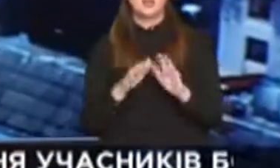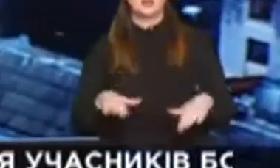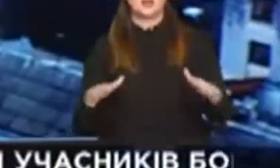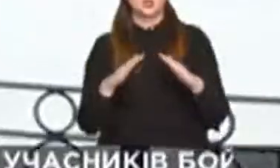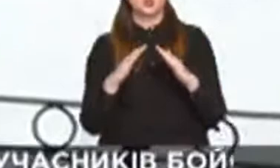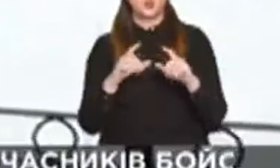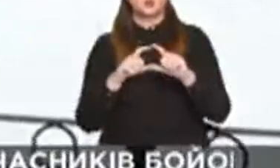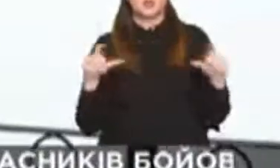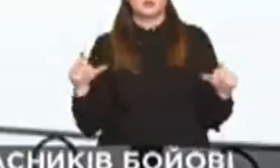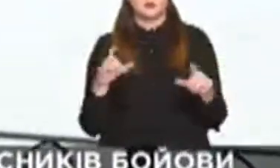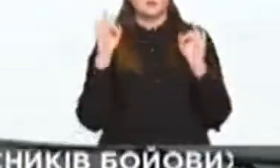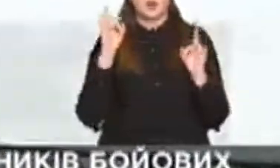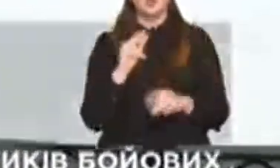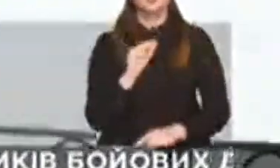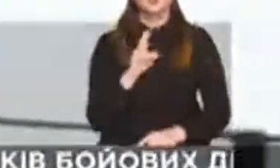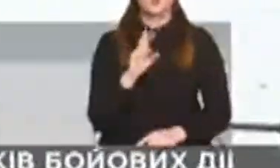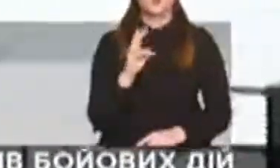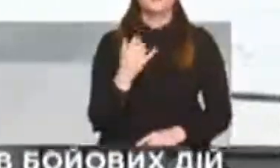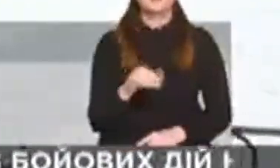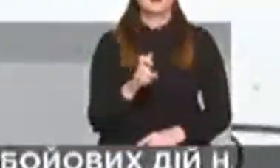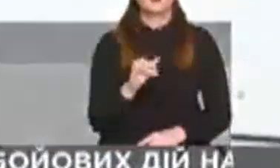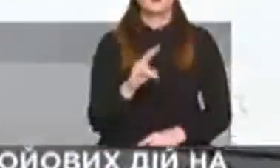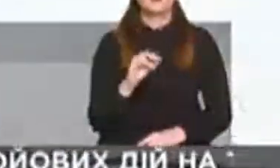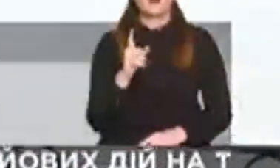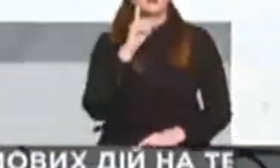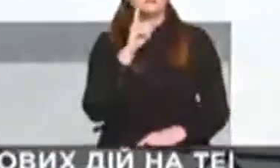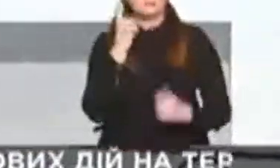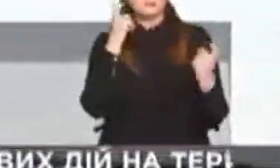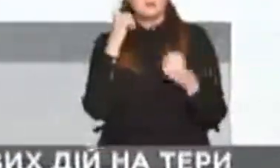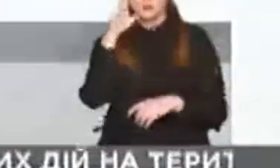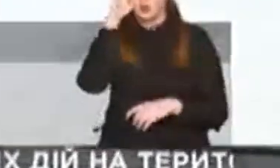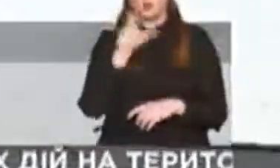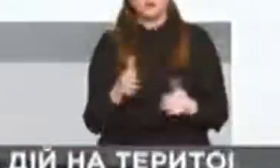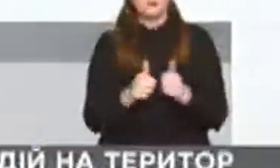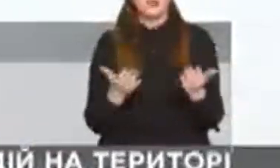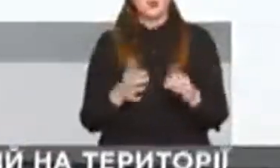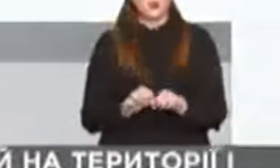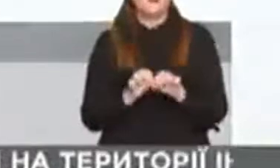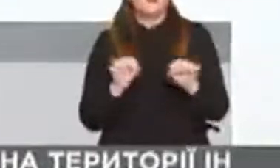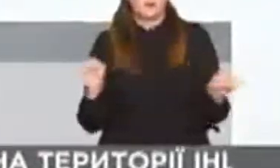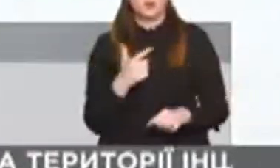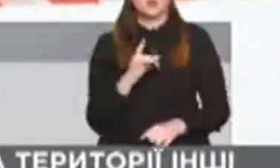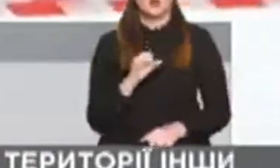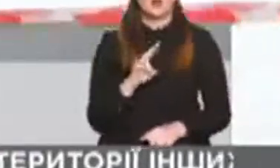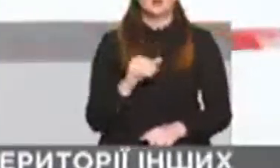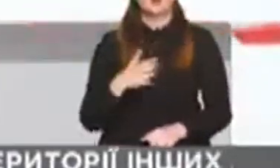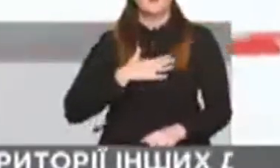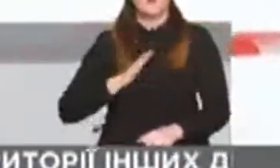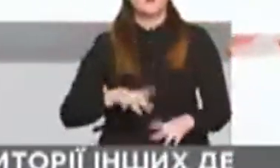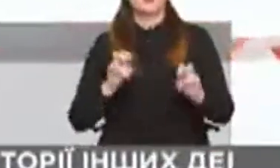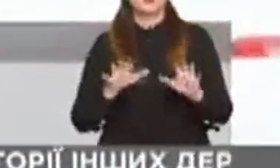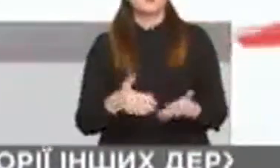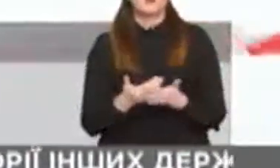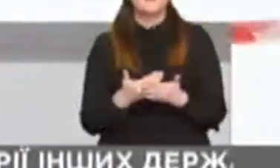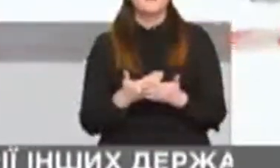садочку прогриміло на Чоколівському бульварі. За попередньою інформацією, чоловік, біля якого і вибухнула граната, помер на місці